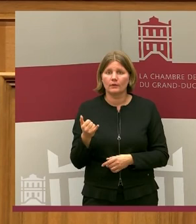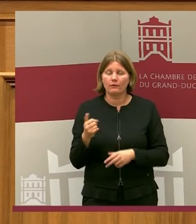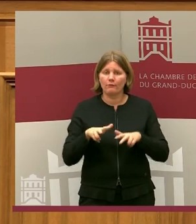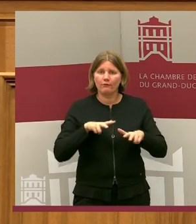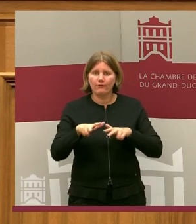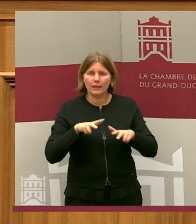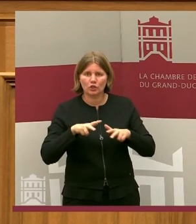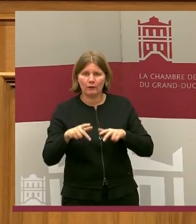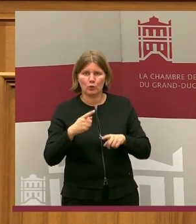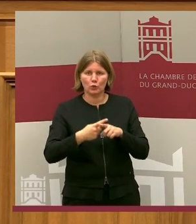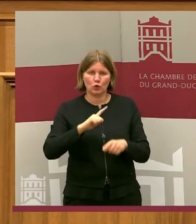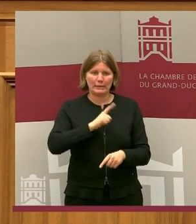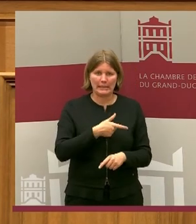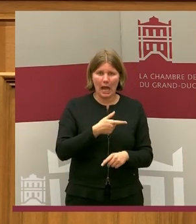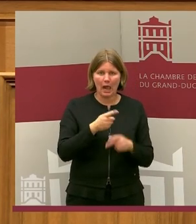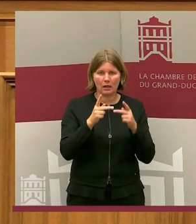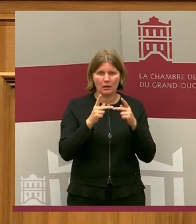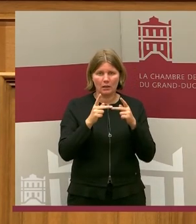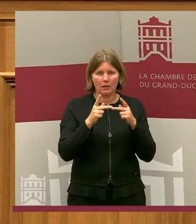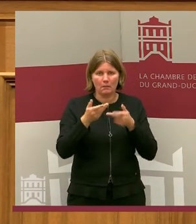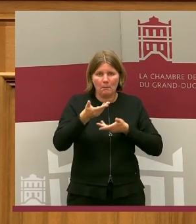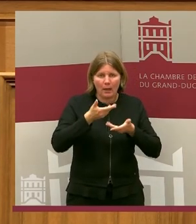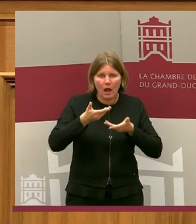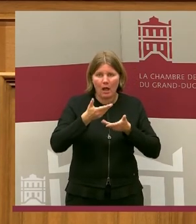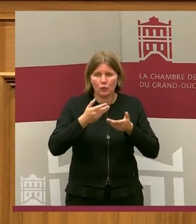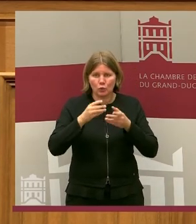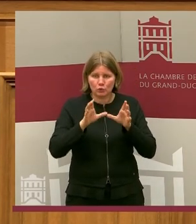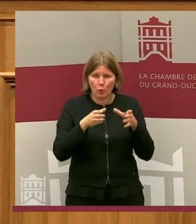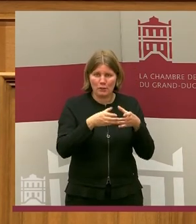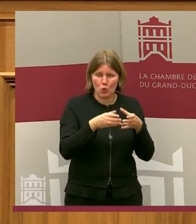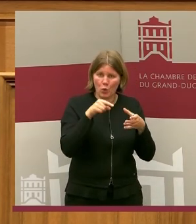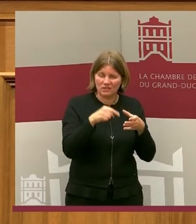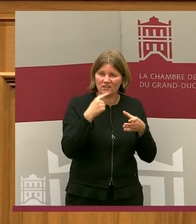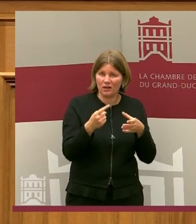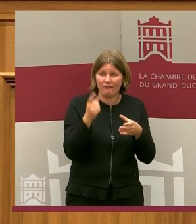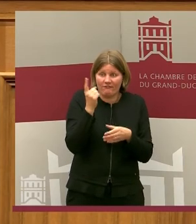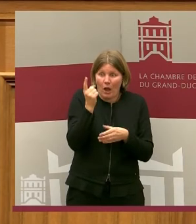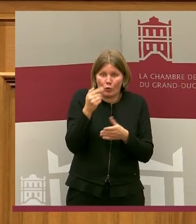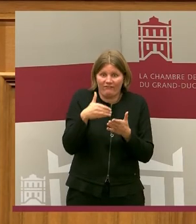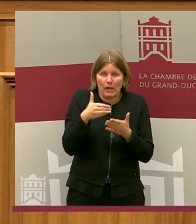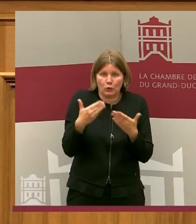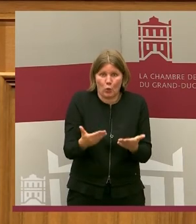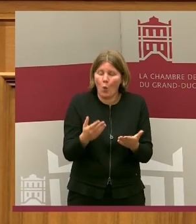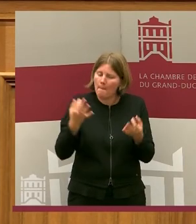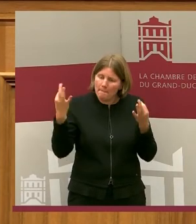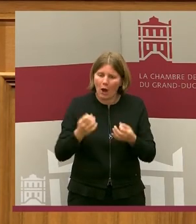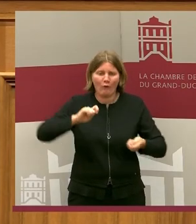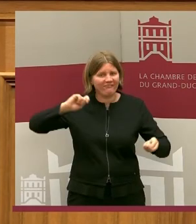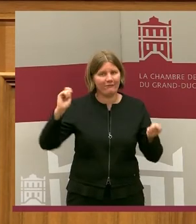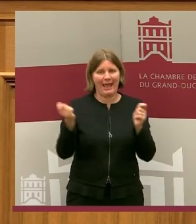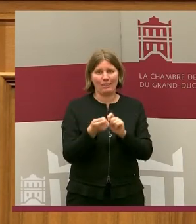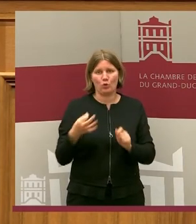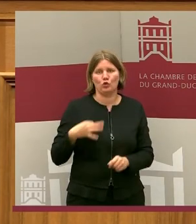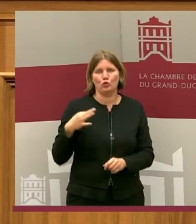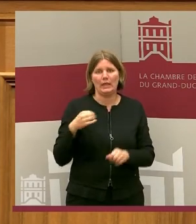letzten Avis für darum, dass es nicht so weiter kann gehen. Wir brauchen eine Veränderung von unserem Gesundheitssystem, sonst lebt das ganz